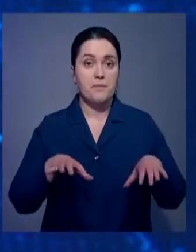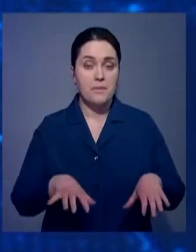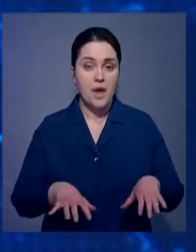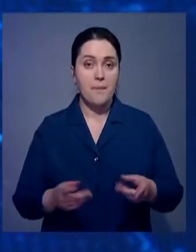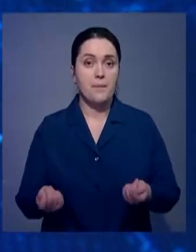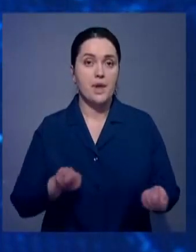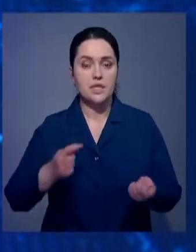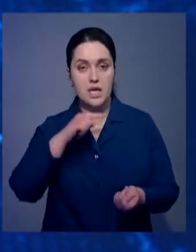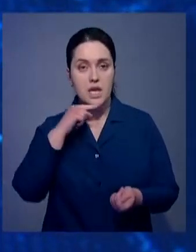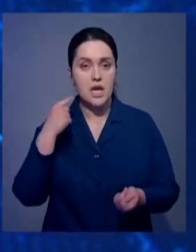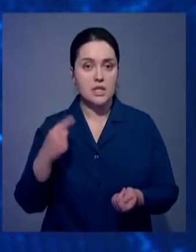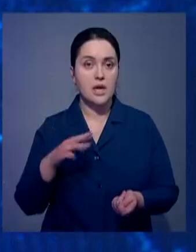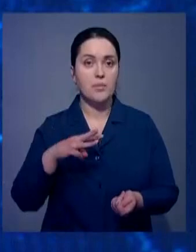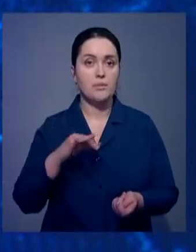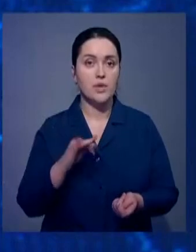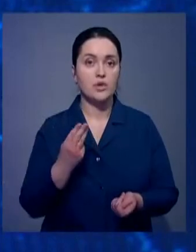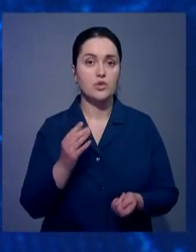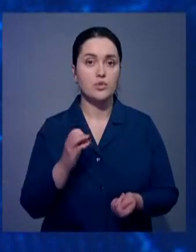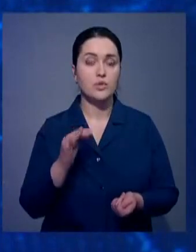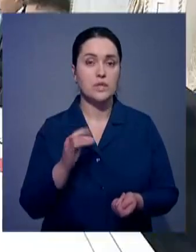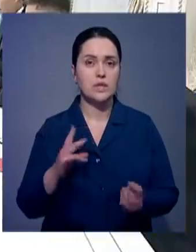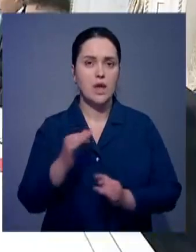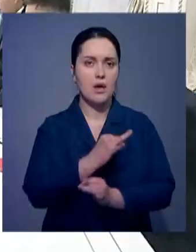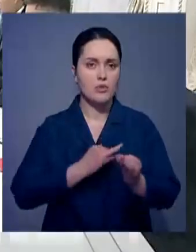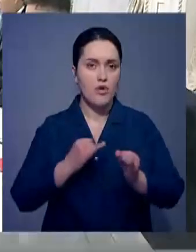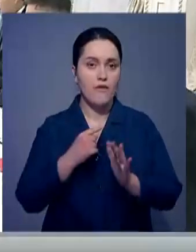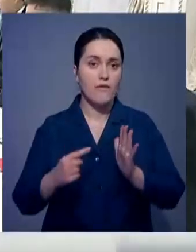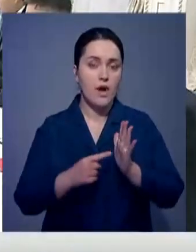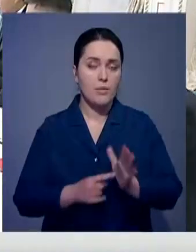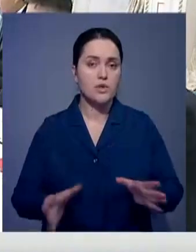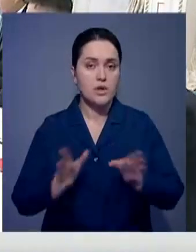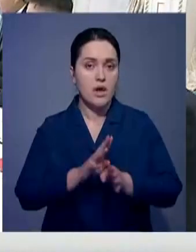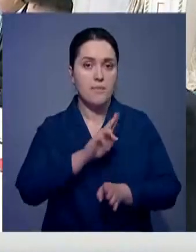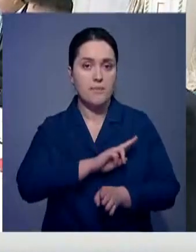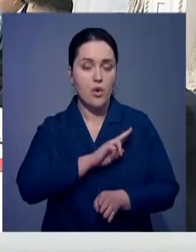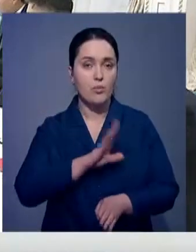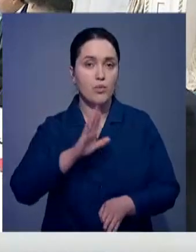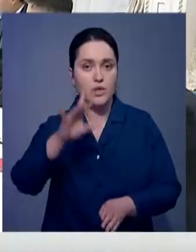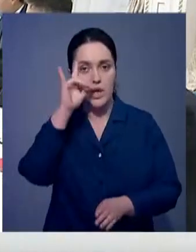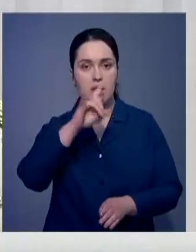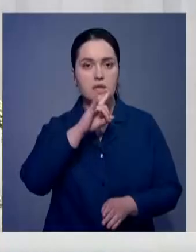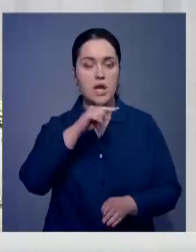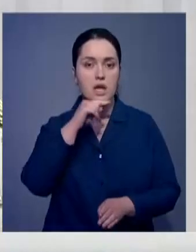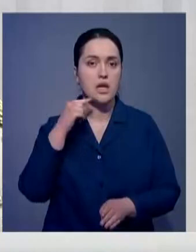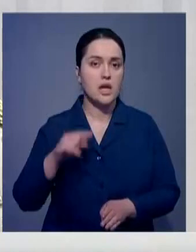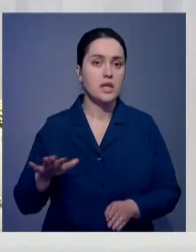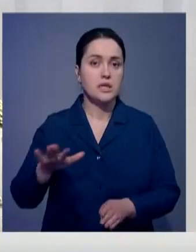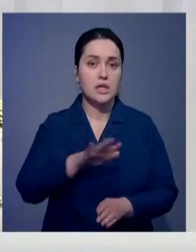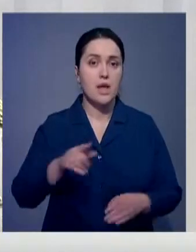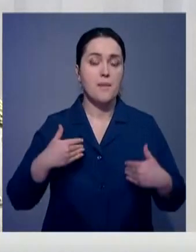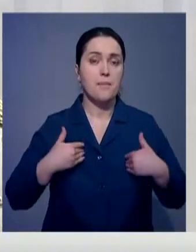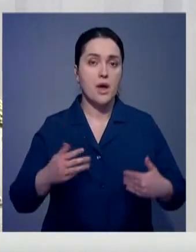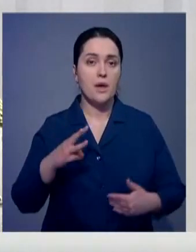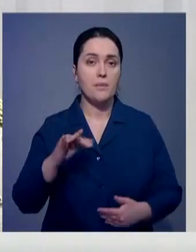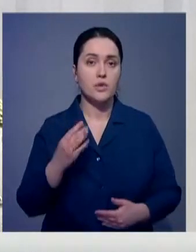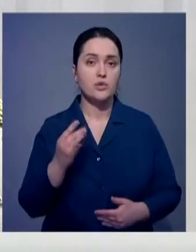Российской Федерации Михаила Мишустина. Стороны обсудили вопросы дальнейшего плодотворного сотрудничества между странами. Президент Казахстана поздравил